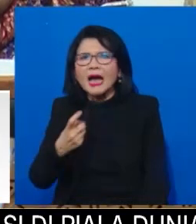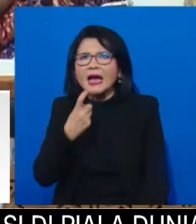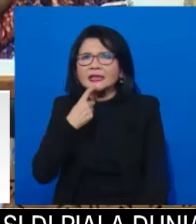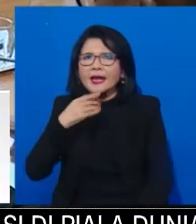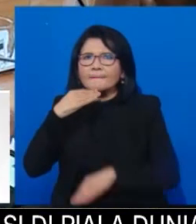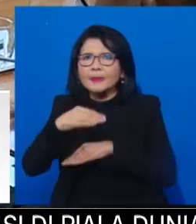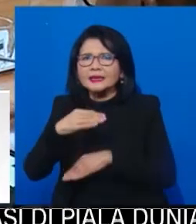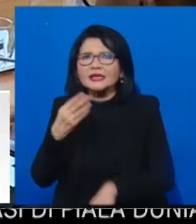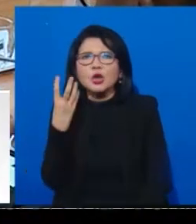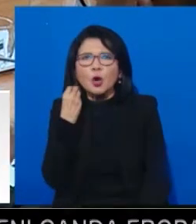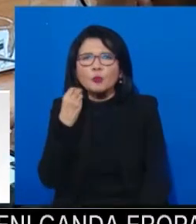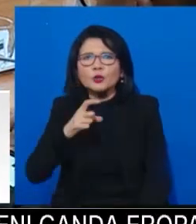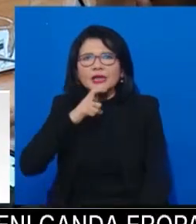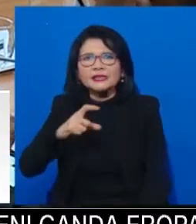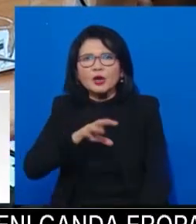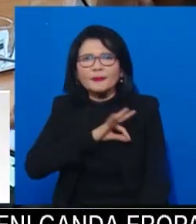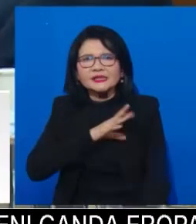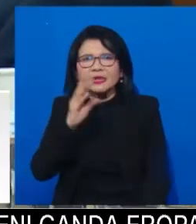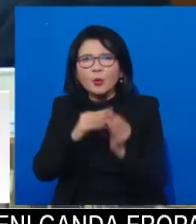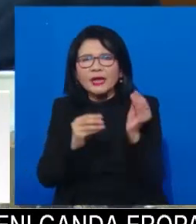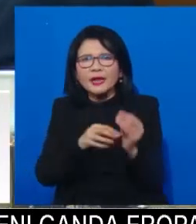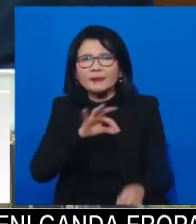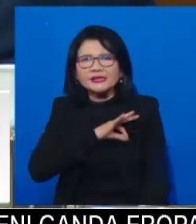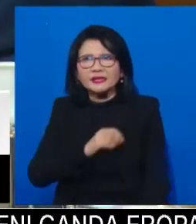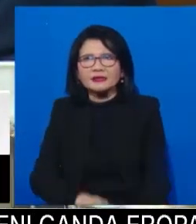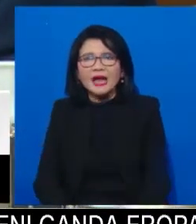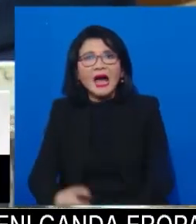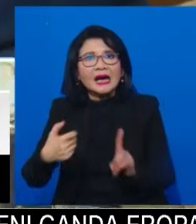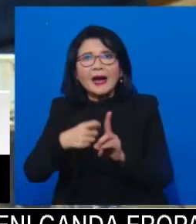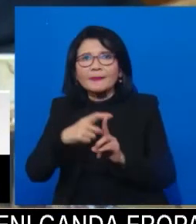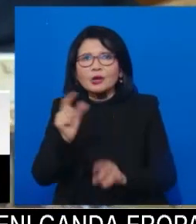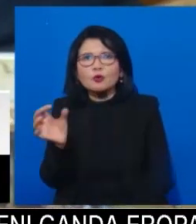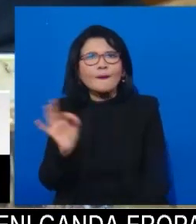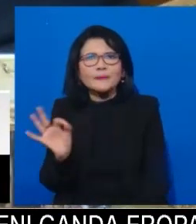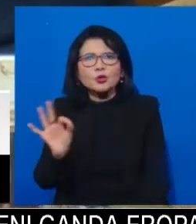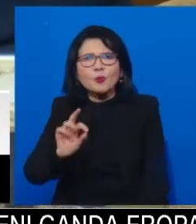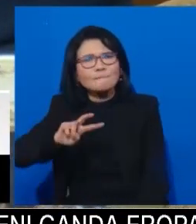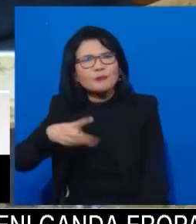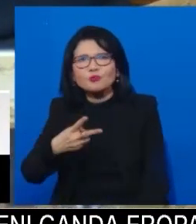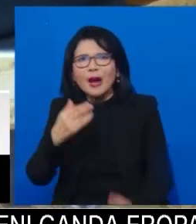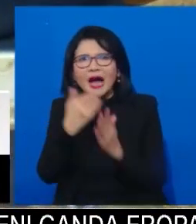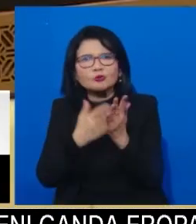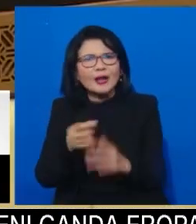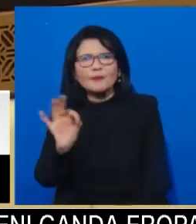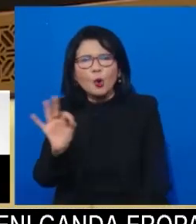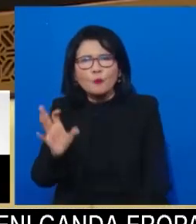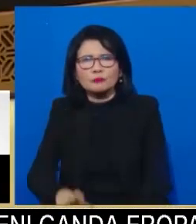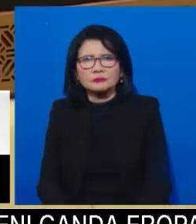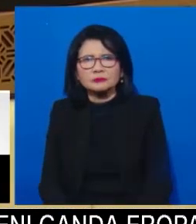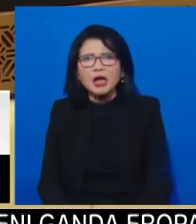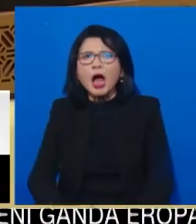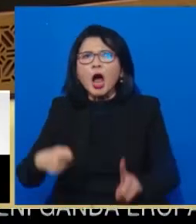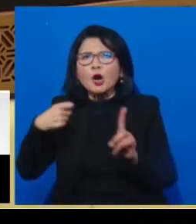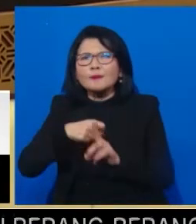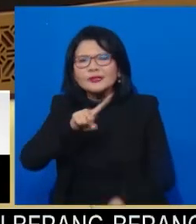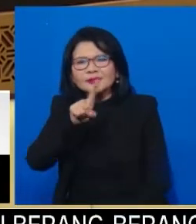batas minimal para calon presiden dan wakil presiden padahal KPU belum melakukan perubahan peraturan Selain itu Komisi juga